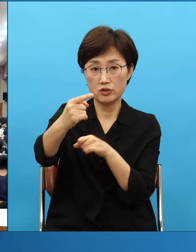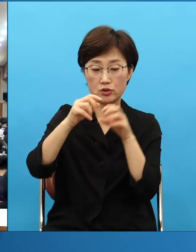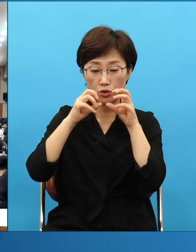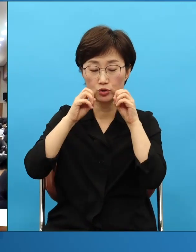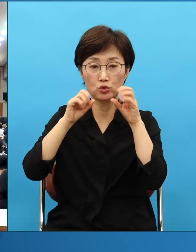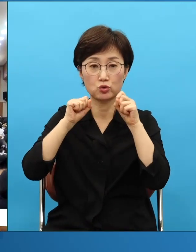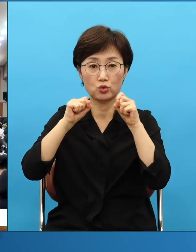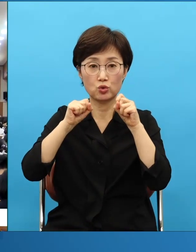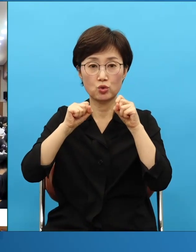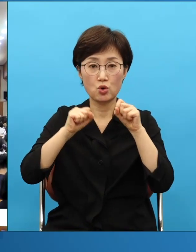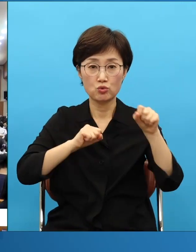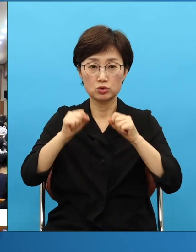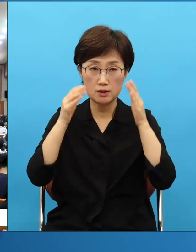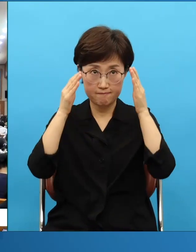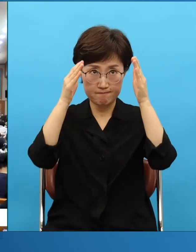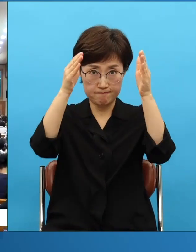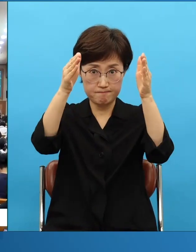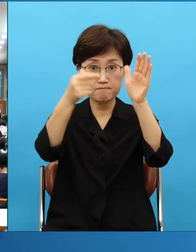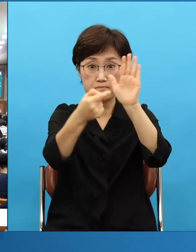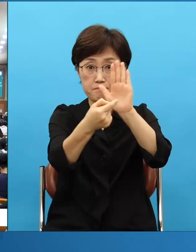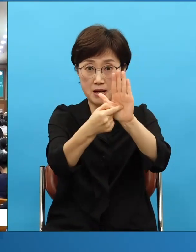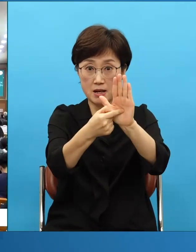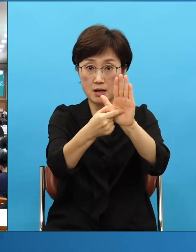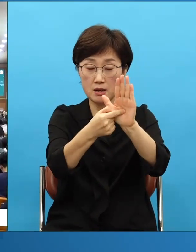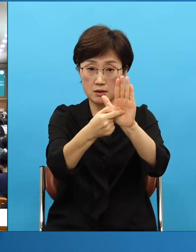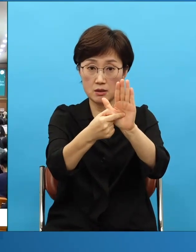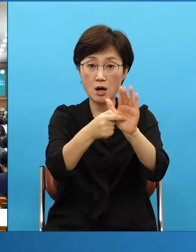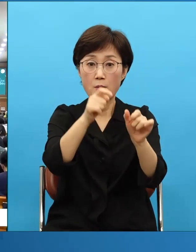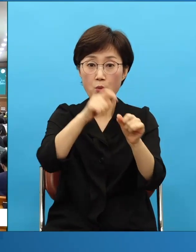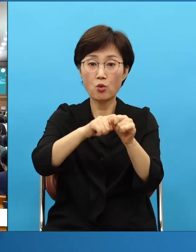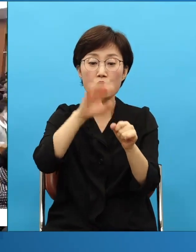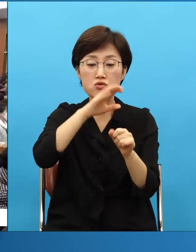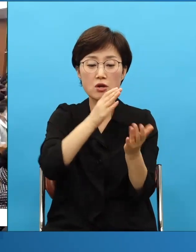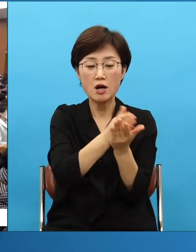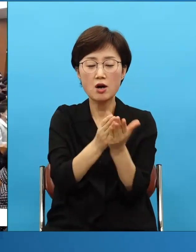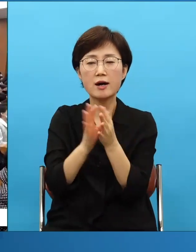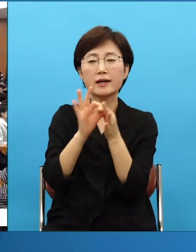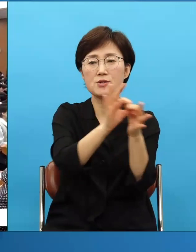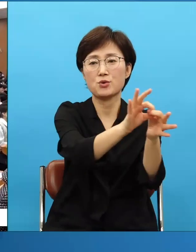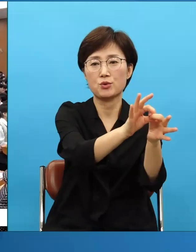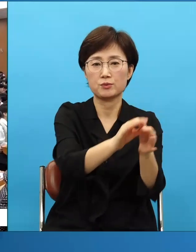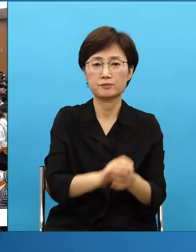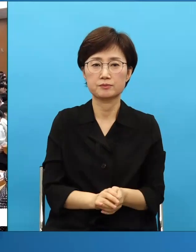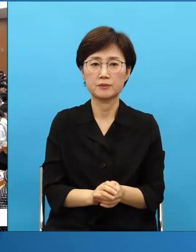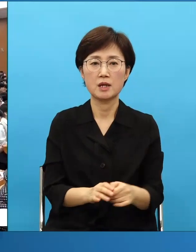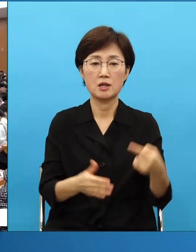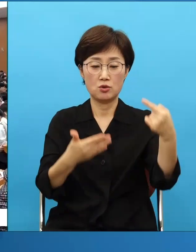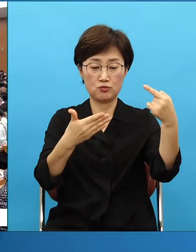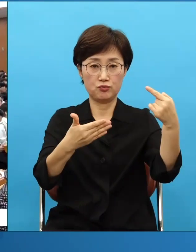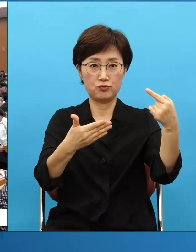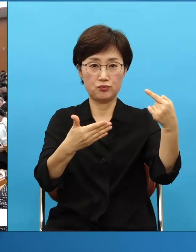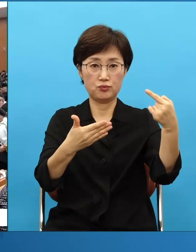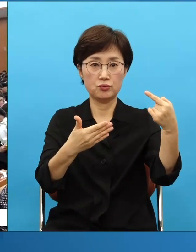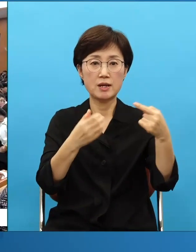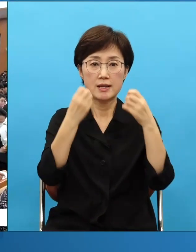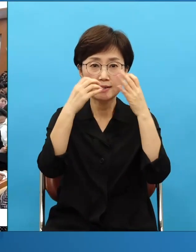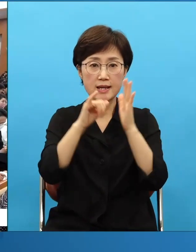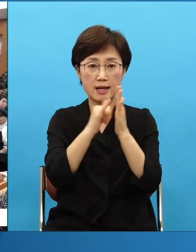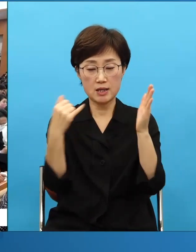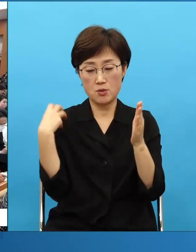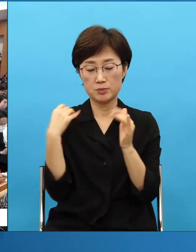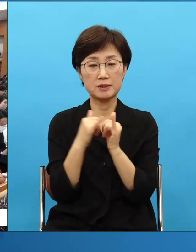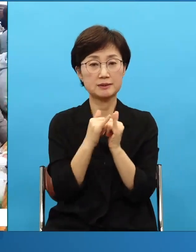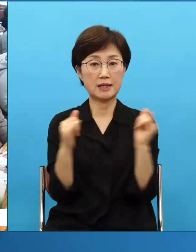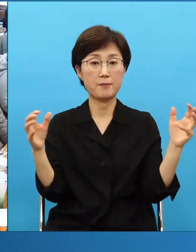전도운동의 중요한 방향이 선포되는 237 훈련이 계속됩니다. 오는 1월 9일엔 237 새가족 현장